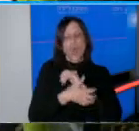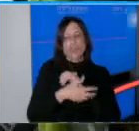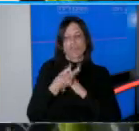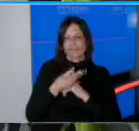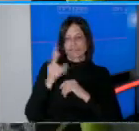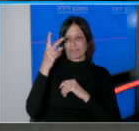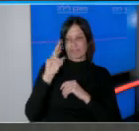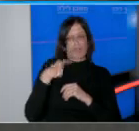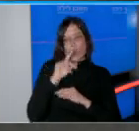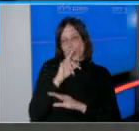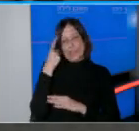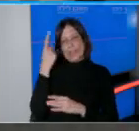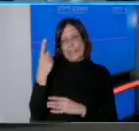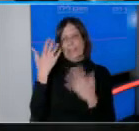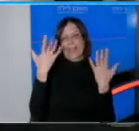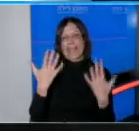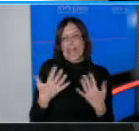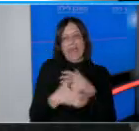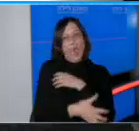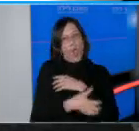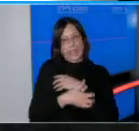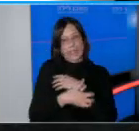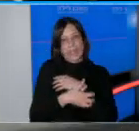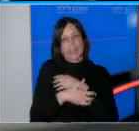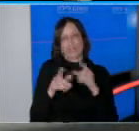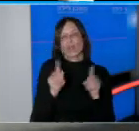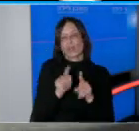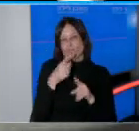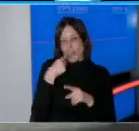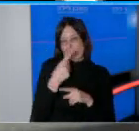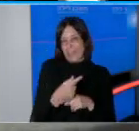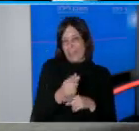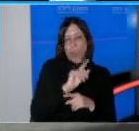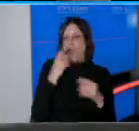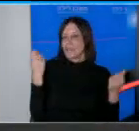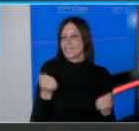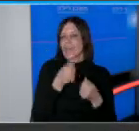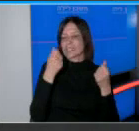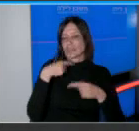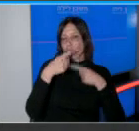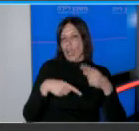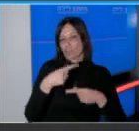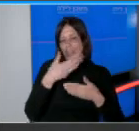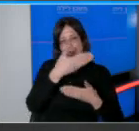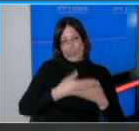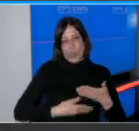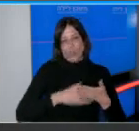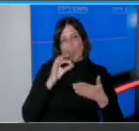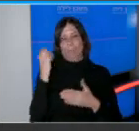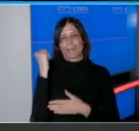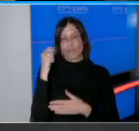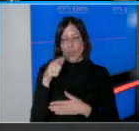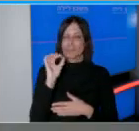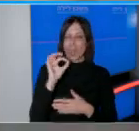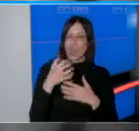וגדל, ואנחנו לא יודעים כמה עוני, כי כמו שאמרת, לא יפרסמו השנה את דוח ביטוח הלאומי על